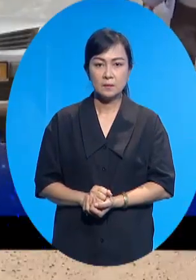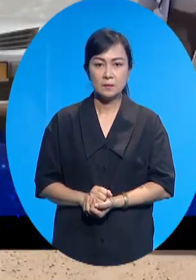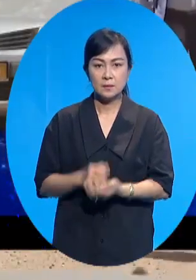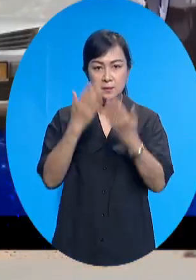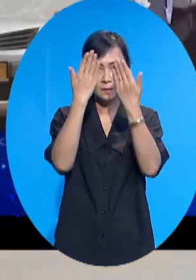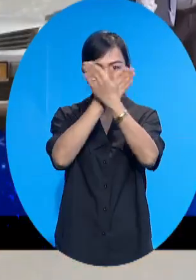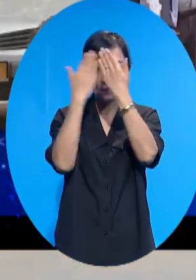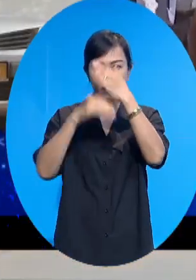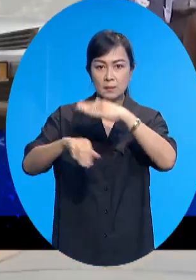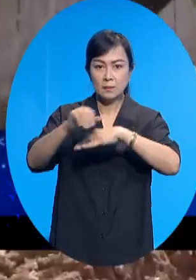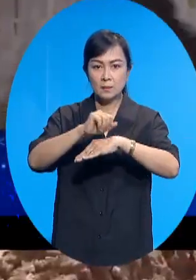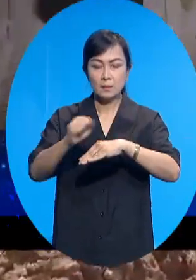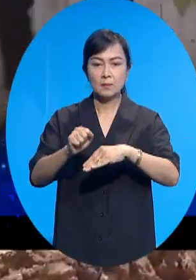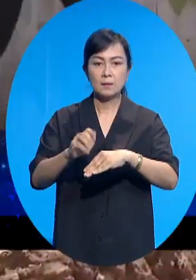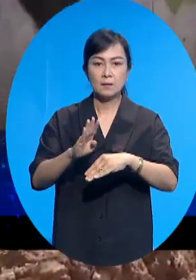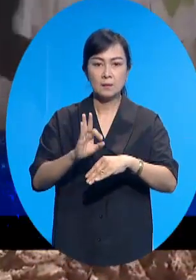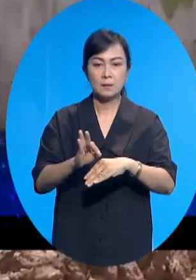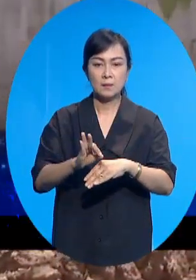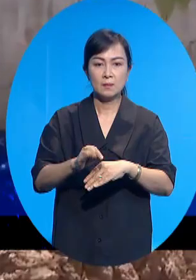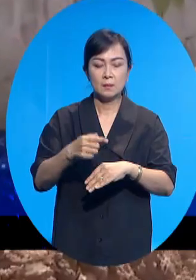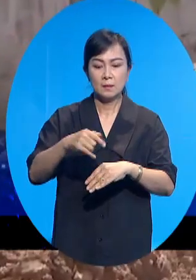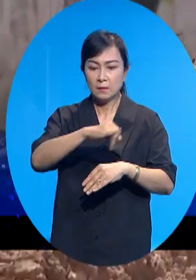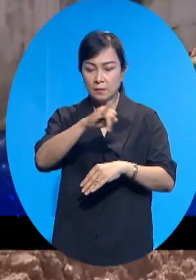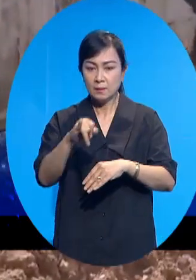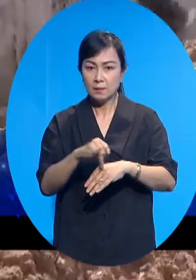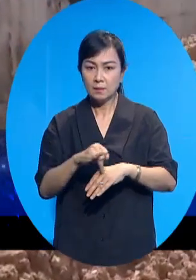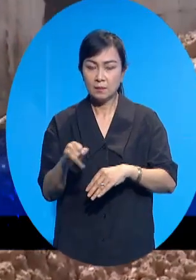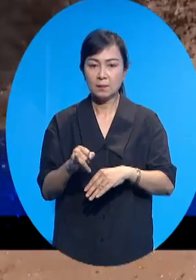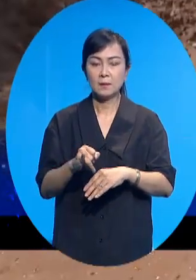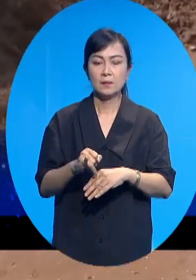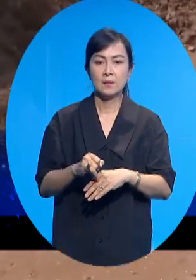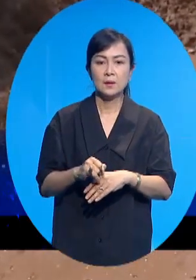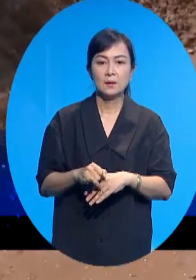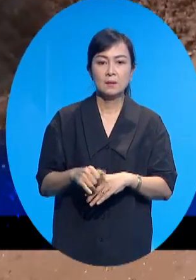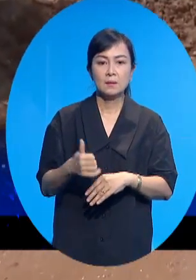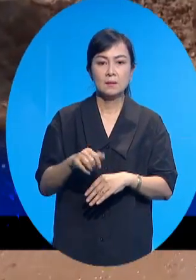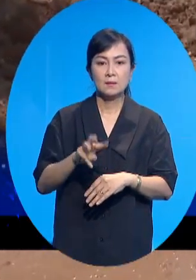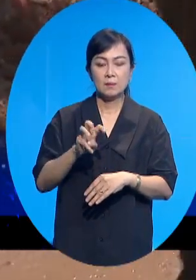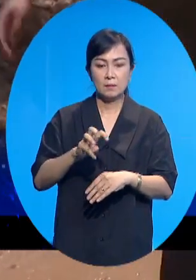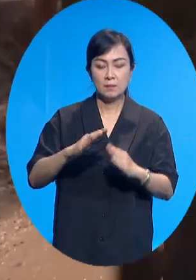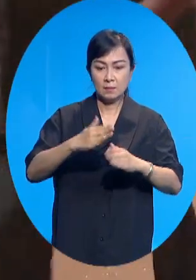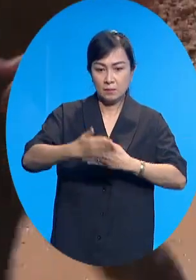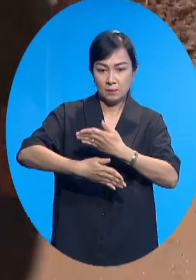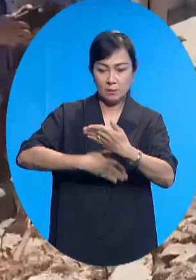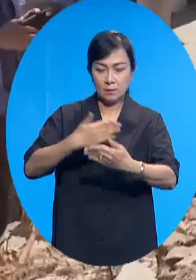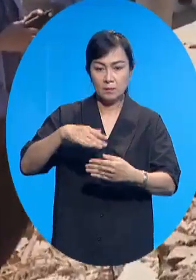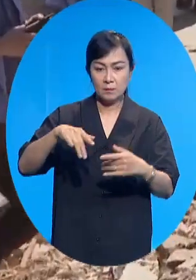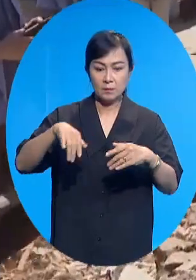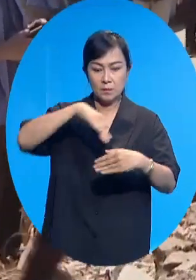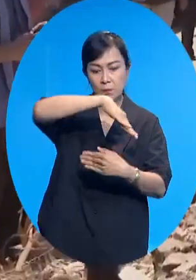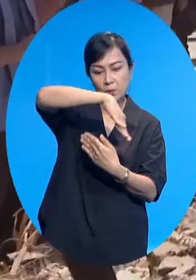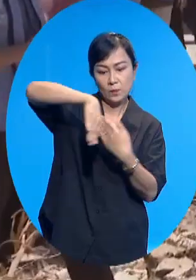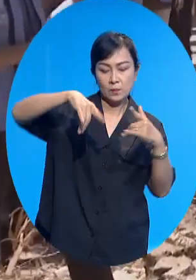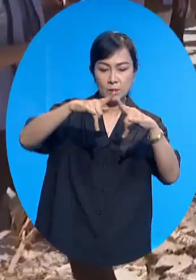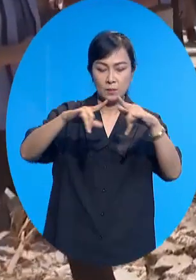Đại diện của Liên minh châu Âu tại vùng bờ Tây và dải Gaza, Sven Busdorf, cùng hơn 30 nhà ngoại giao đã đi quanh khu trại, trò chuyện